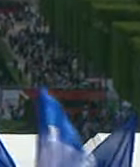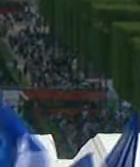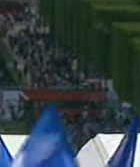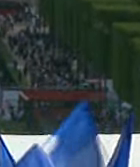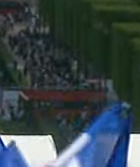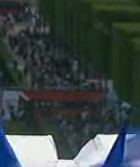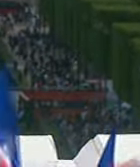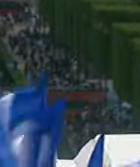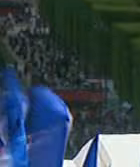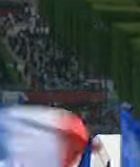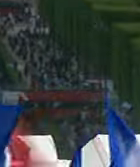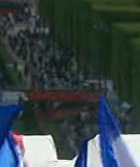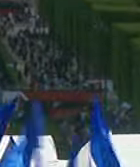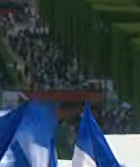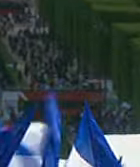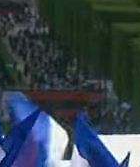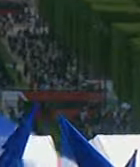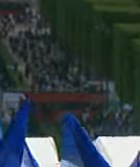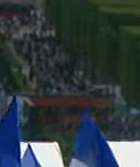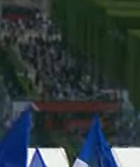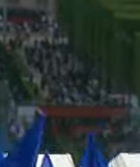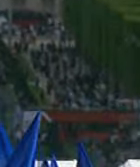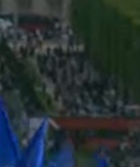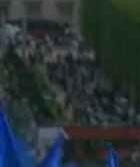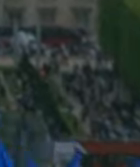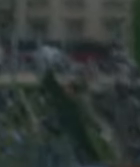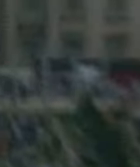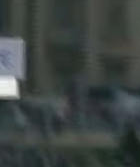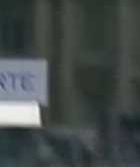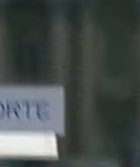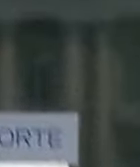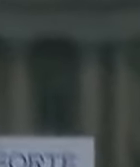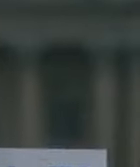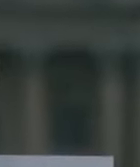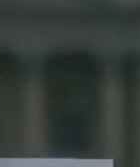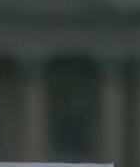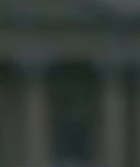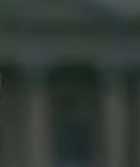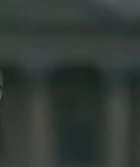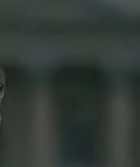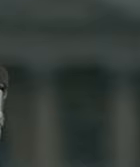ous de laine et moi